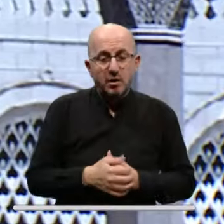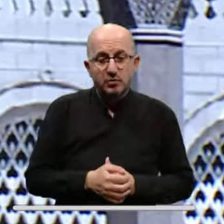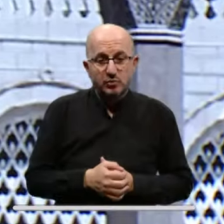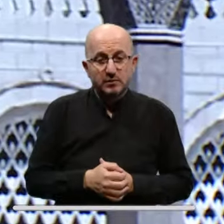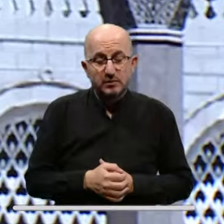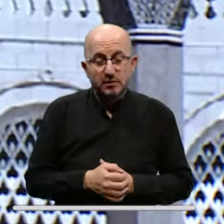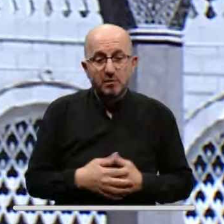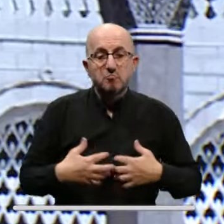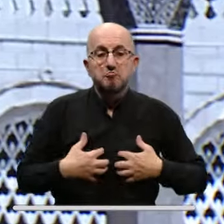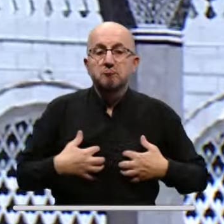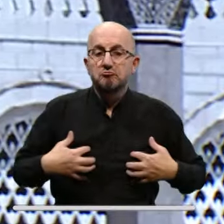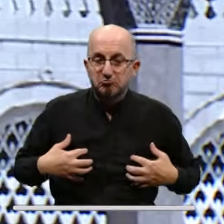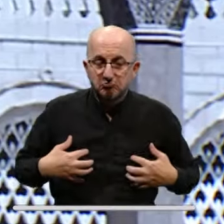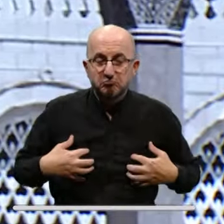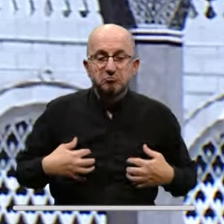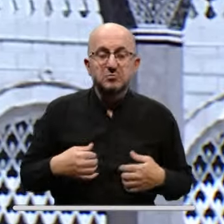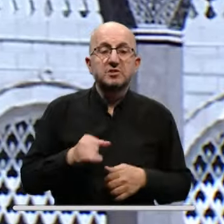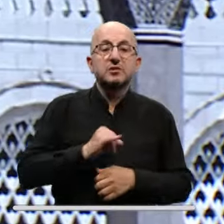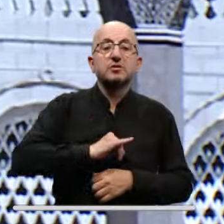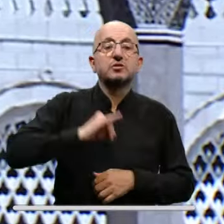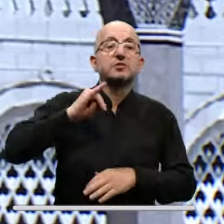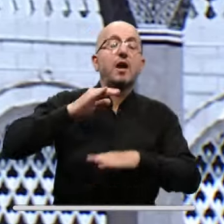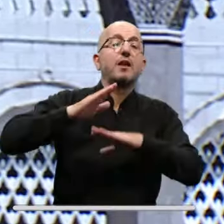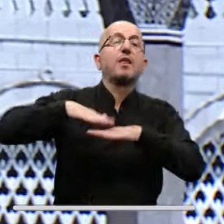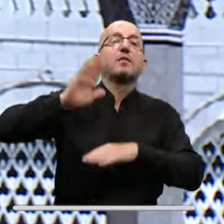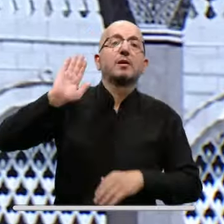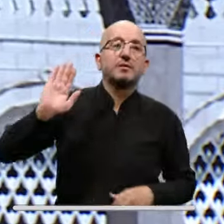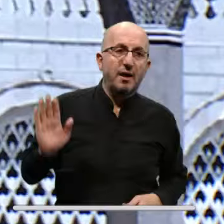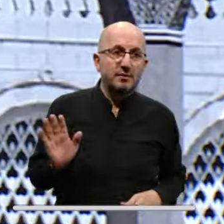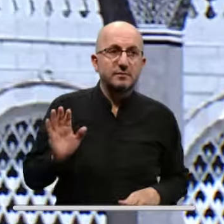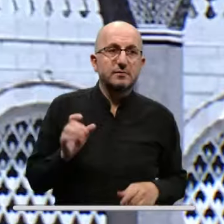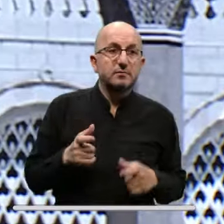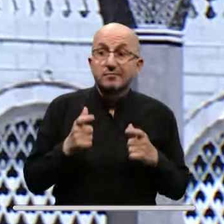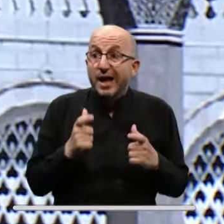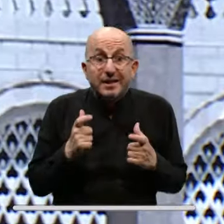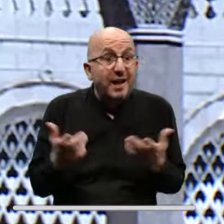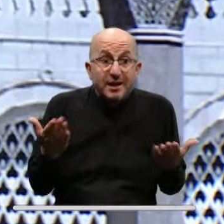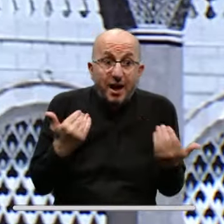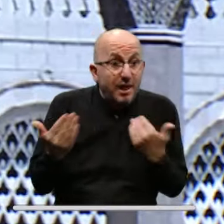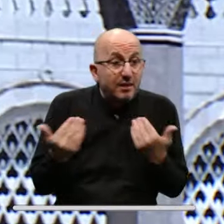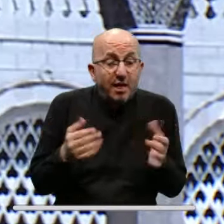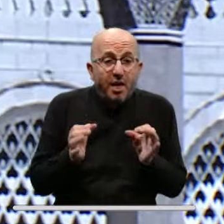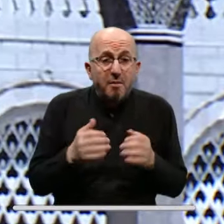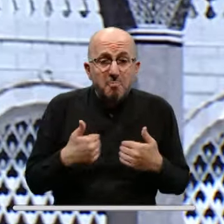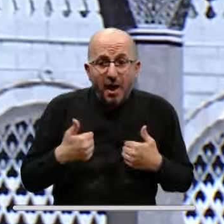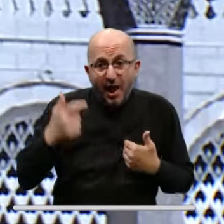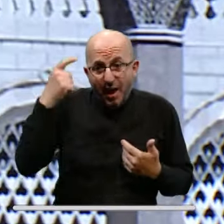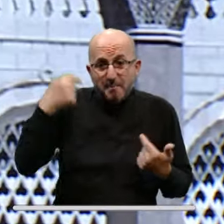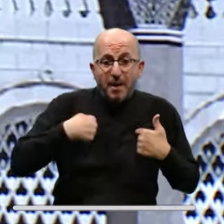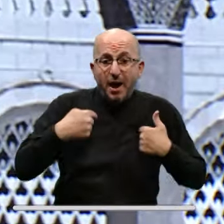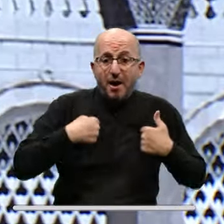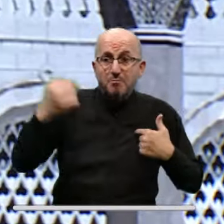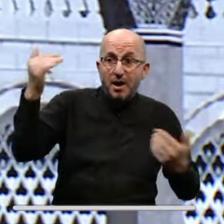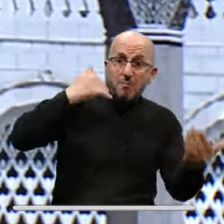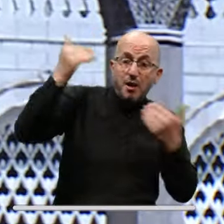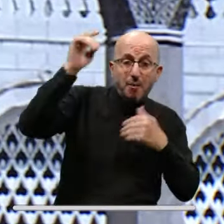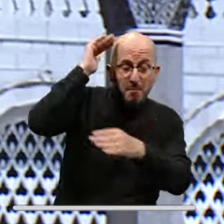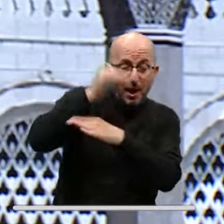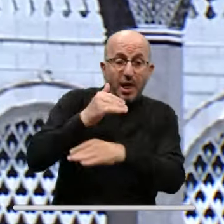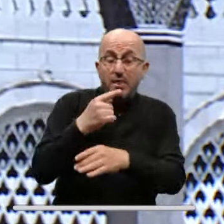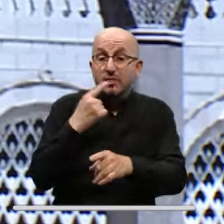bunu göğüsleyip isyan etmeden. Nereden geldi bunlar başıma? Bütün beni mi buluyor, bütün dertler, belalar